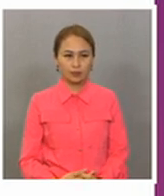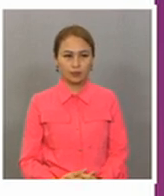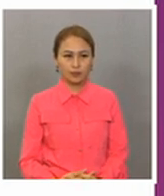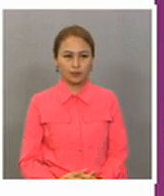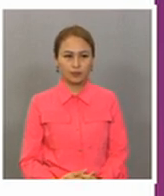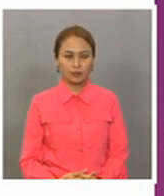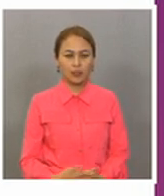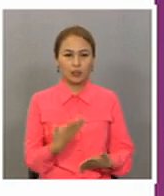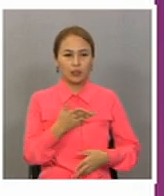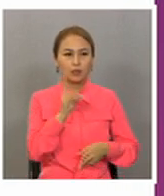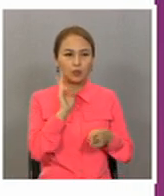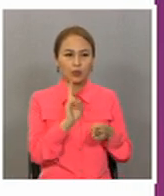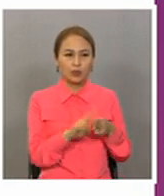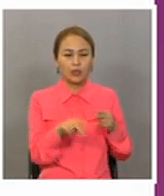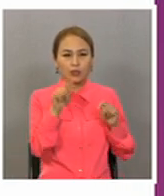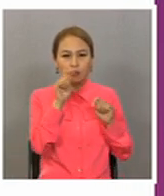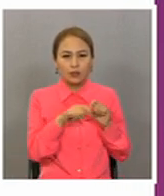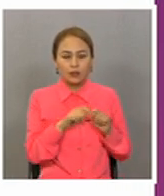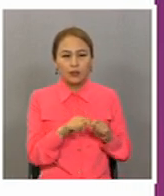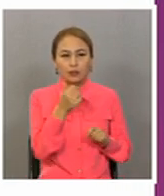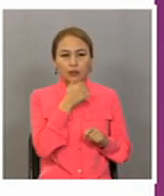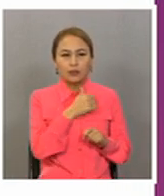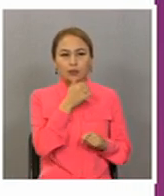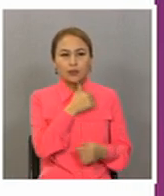Септеп болсақ, тексеріп көрейік.